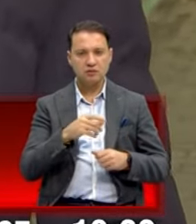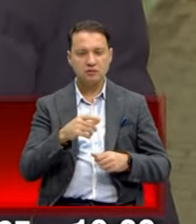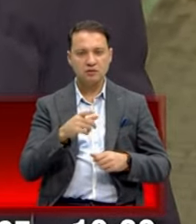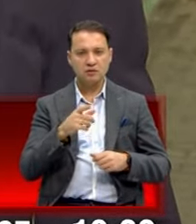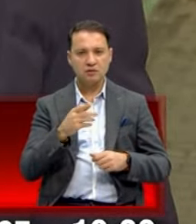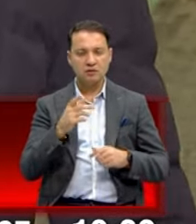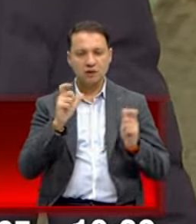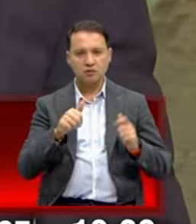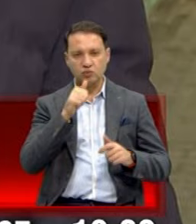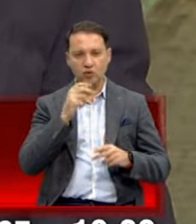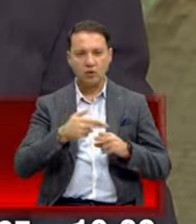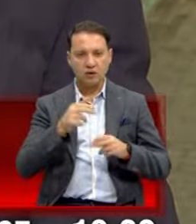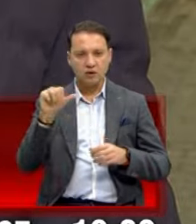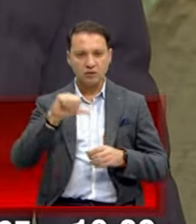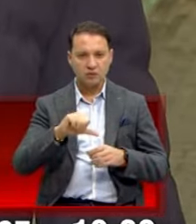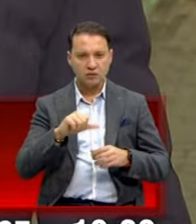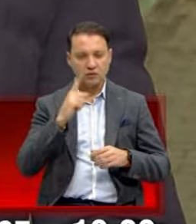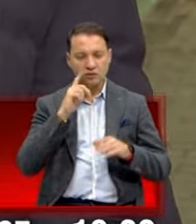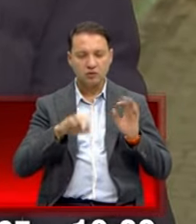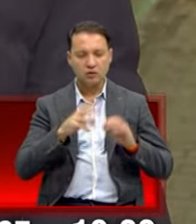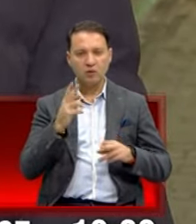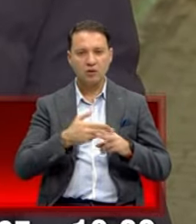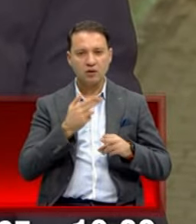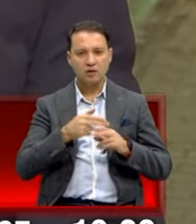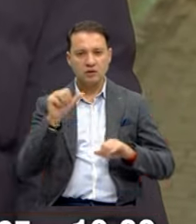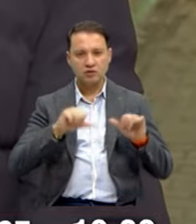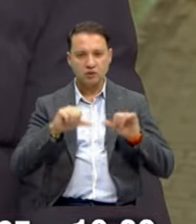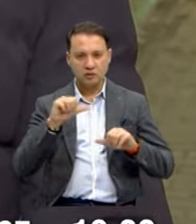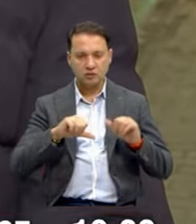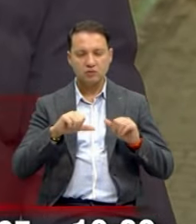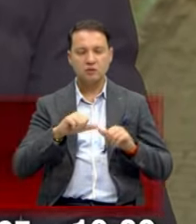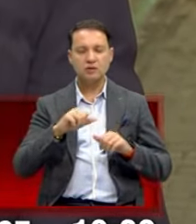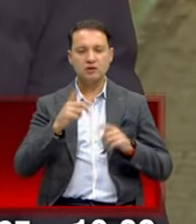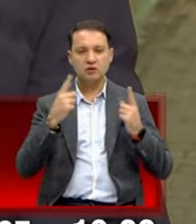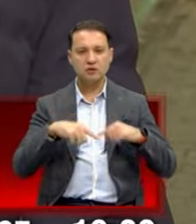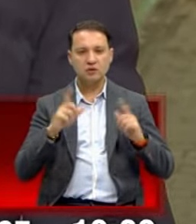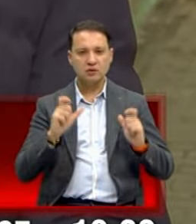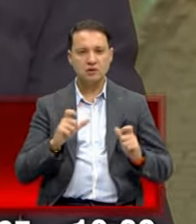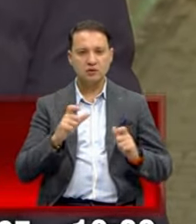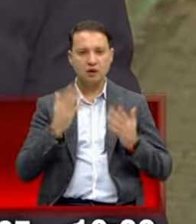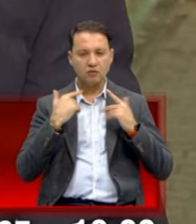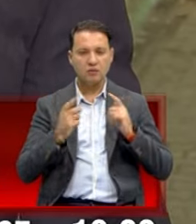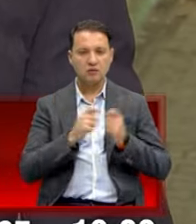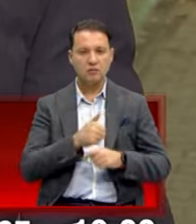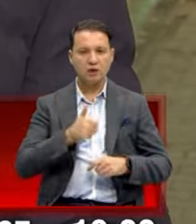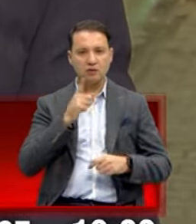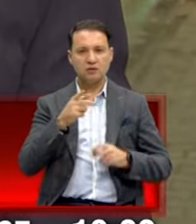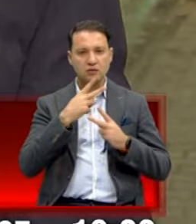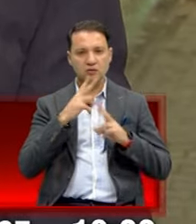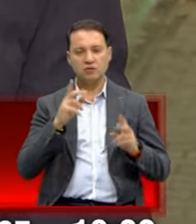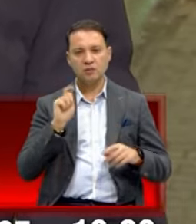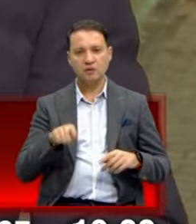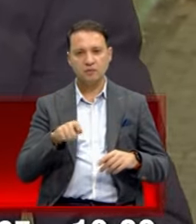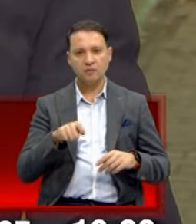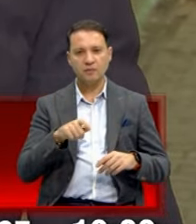rastgele pek çok noktadan su örnekleri toplandı. O örneklerde tetkik edildi. Çevre Şehircilik ve İklim Değişikliği Bakanlığı'ndan da açıklama